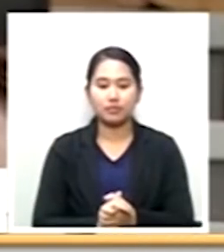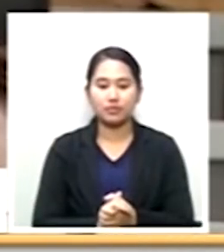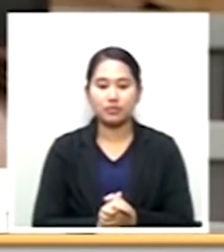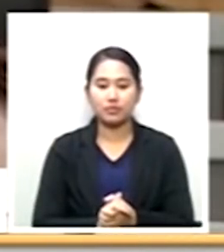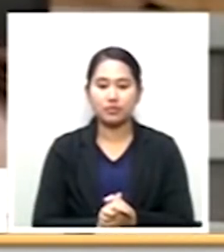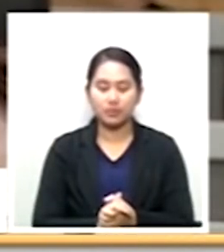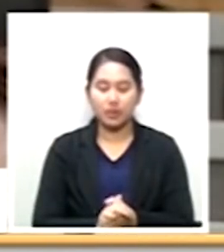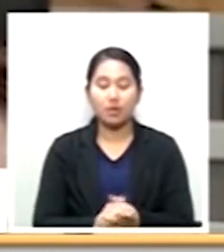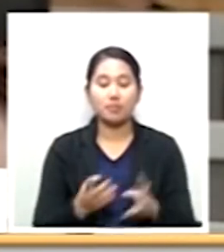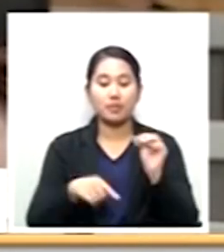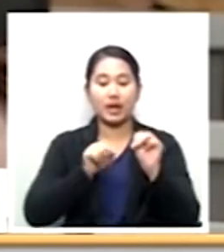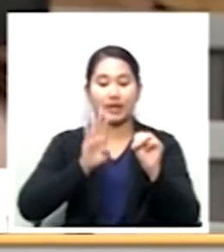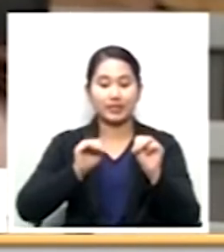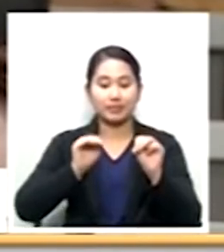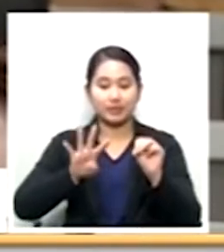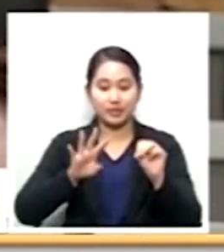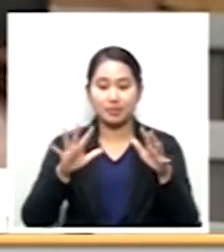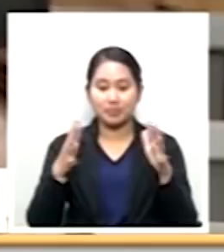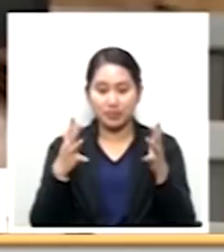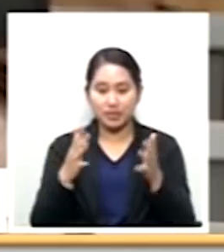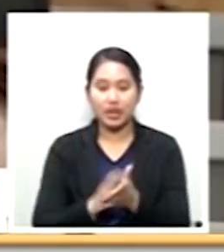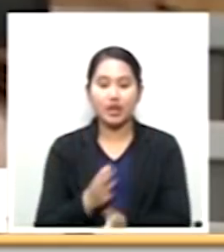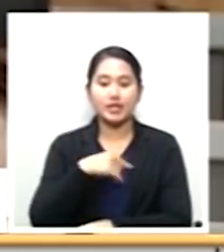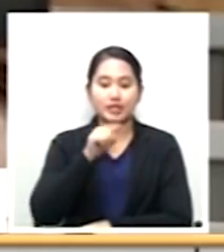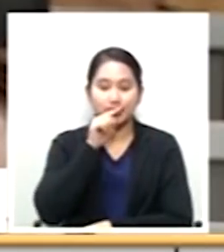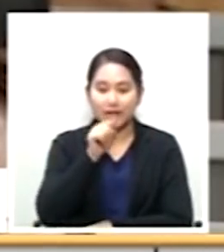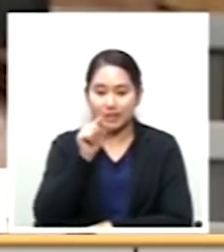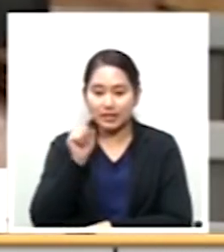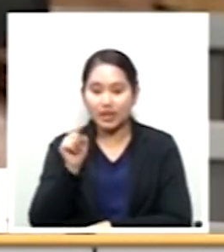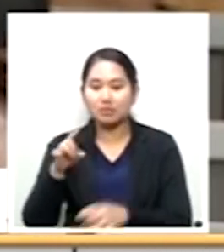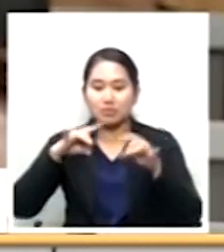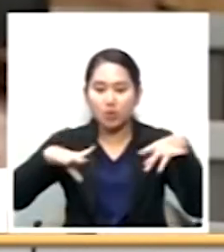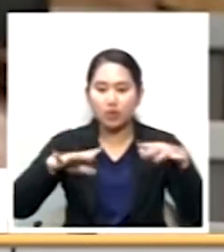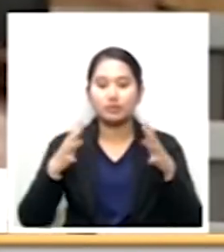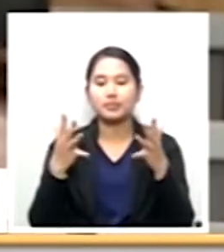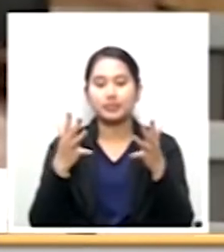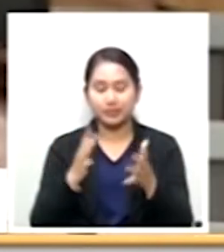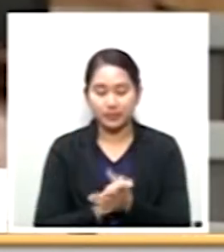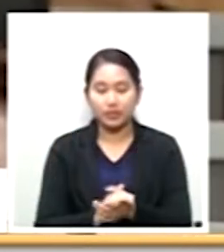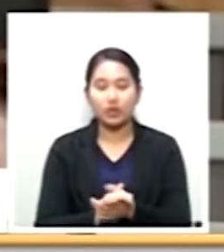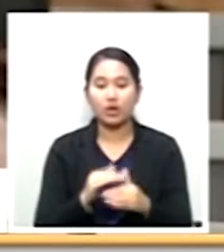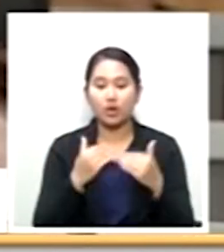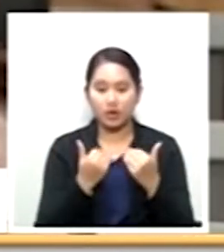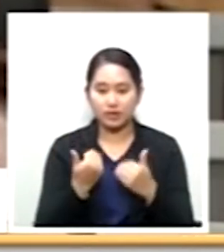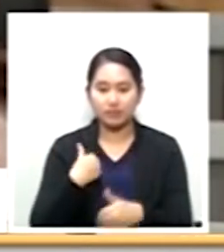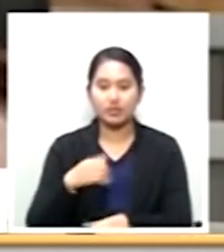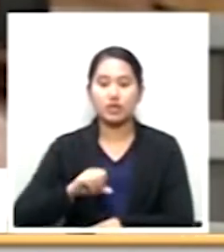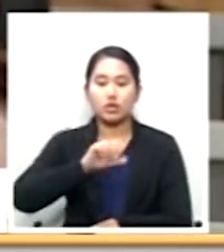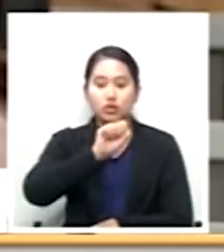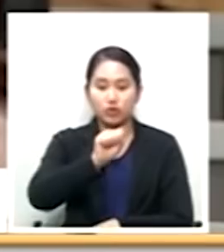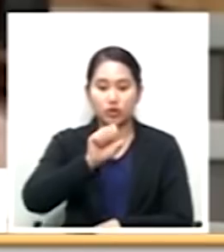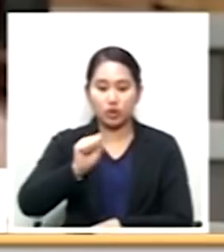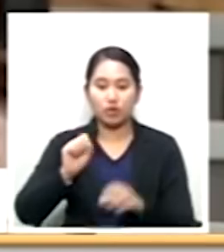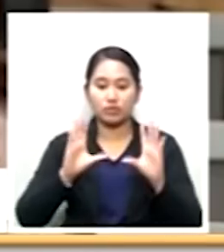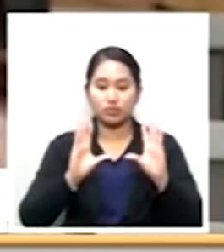า44อีกแล้วไอ้ประเภทที่ว่าสั่งอะไรแล้วไม่มีวันขัดรัฐธรรมนูญเนี่ยท่านไม่มีแล้วและที่สำคัญท่านมีสภาผู้แทนราษฎรแล้วครับที่ม